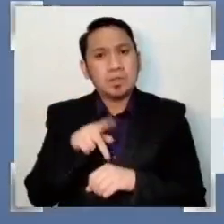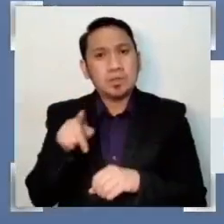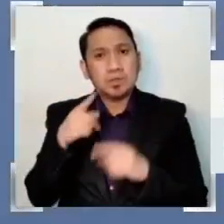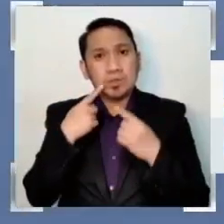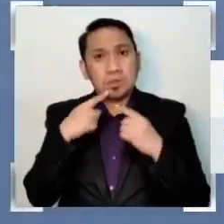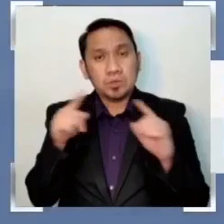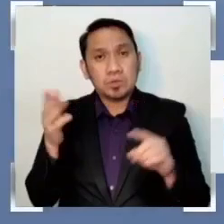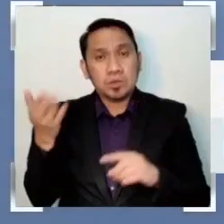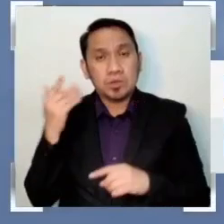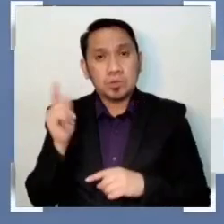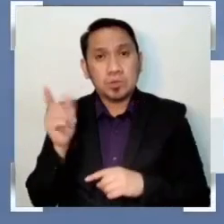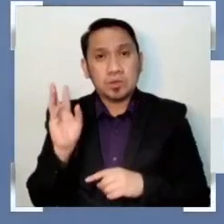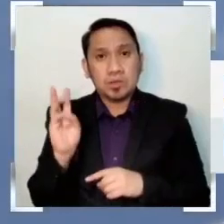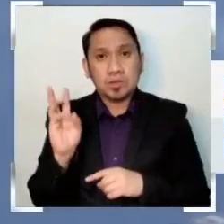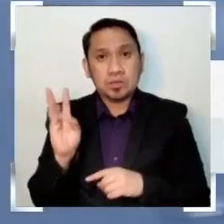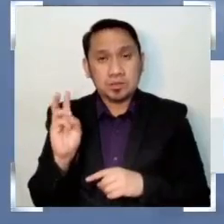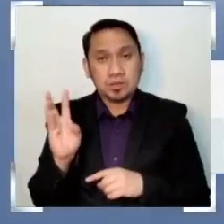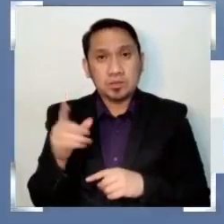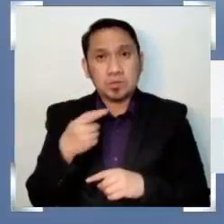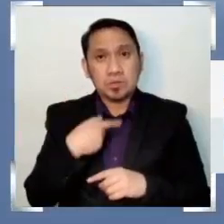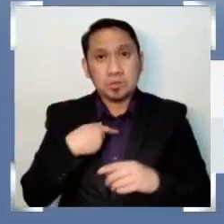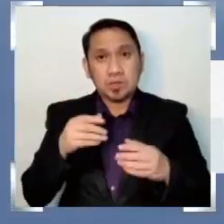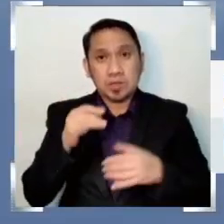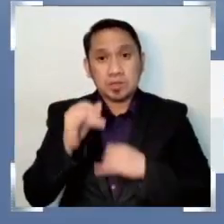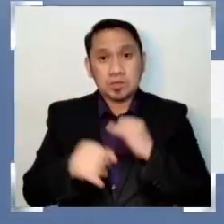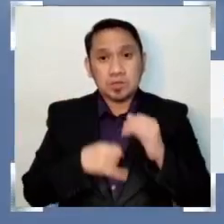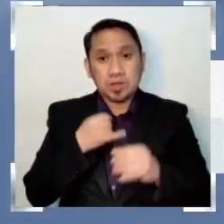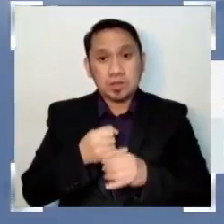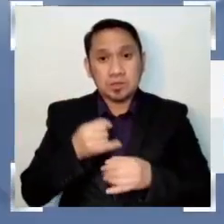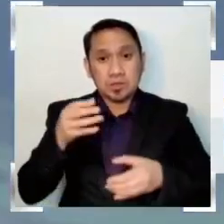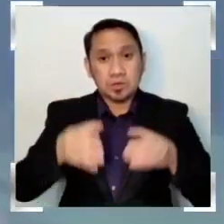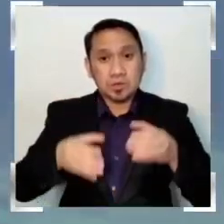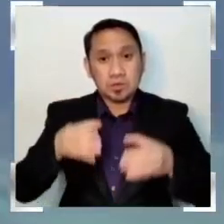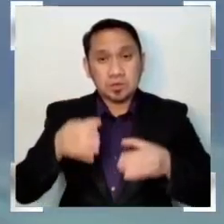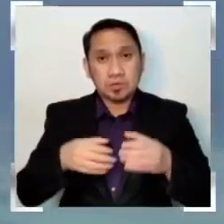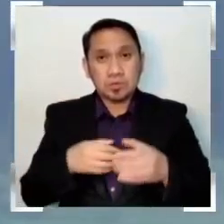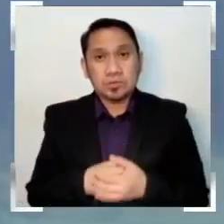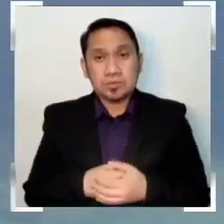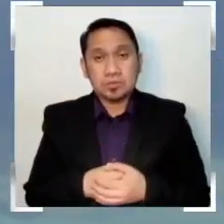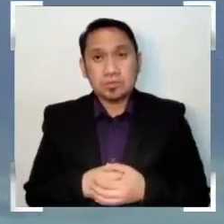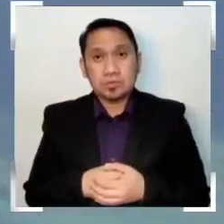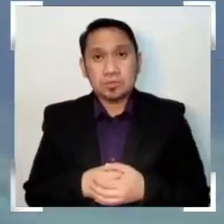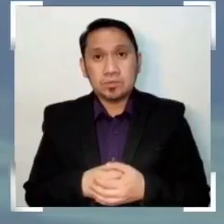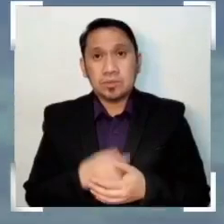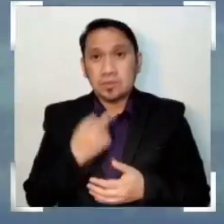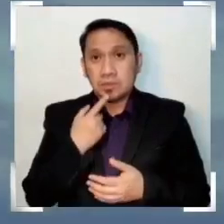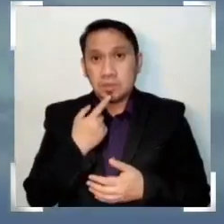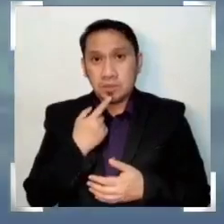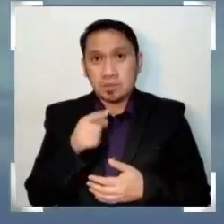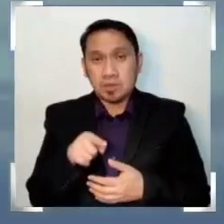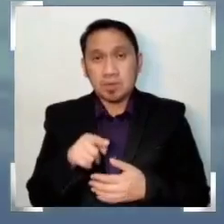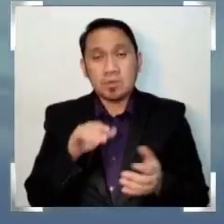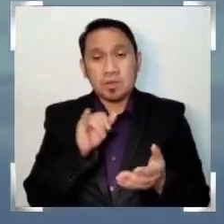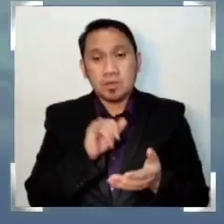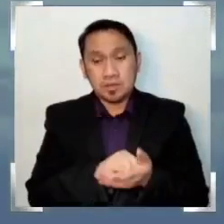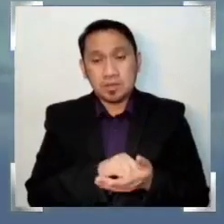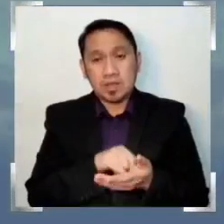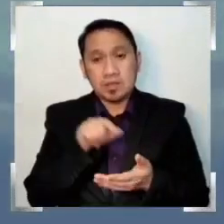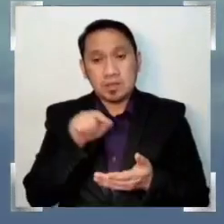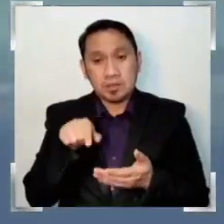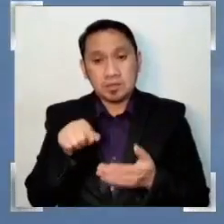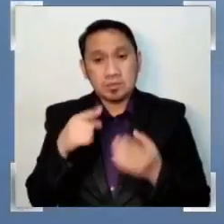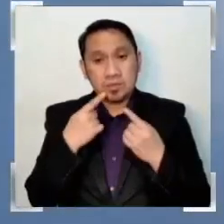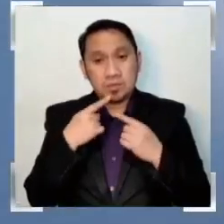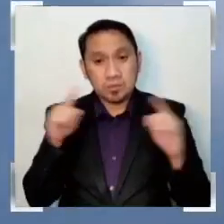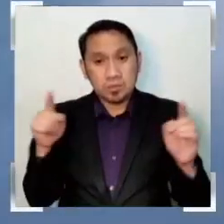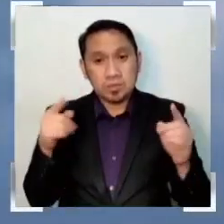sa Permanent Court of Arbitration matapos ihabla ang China. Anya, naging susi ang arbitral victory para umani ng